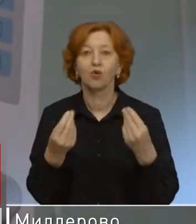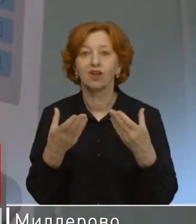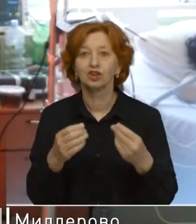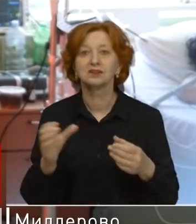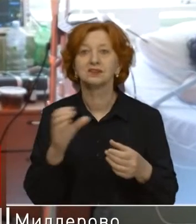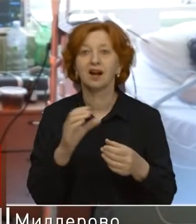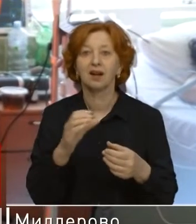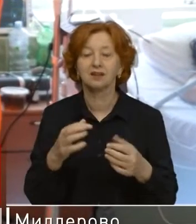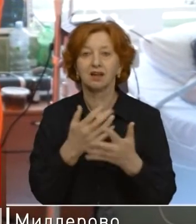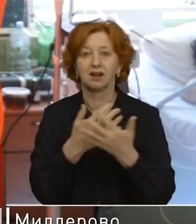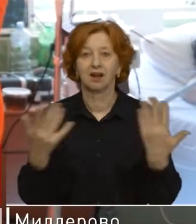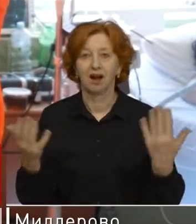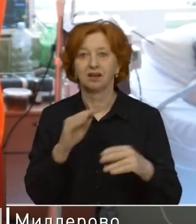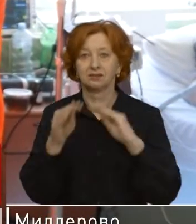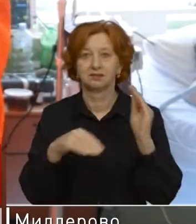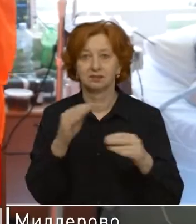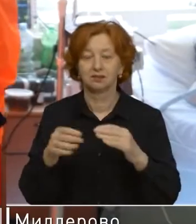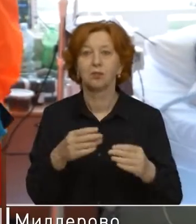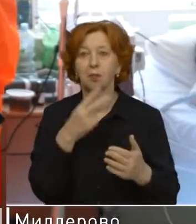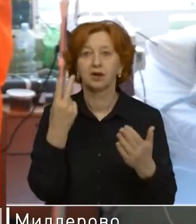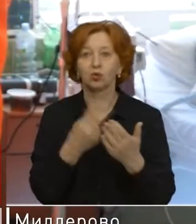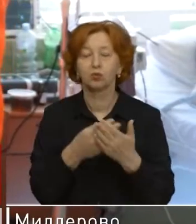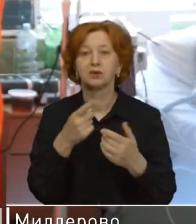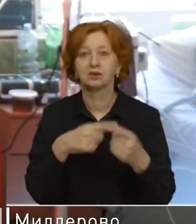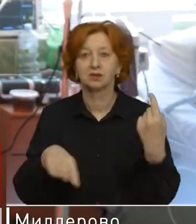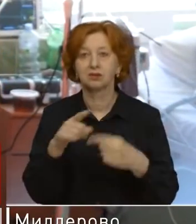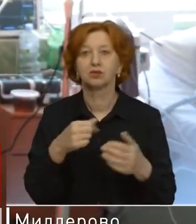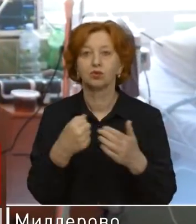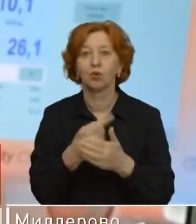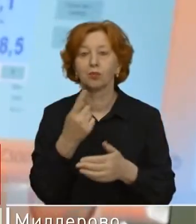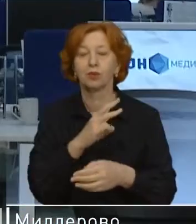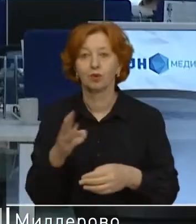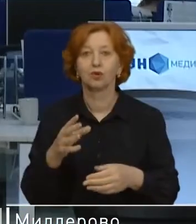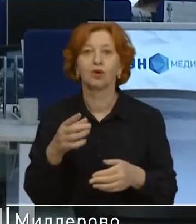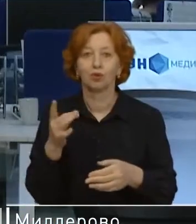стерилизаторов и диссредств Целинской ЦРБ предусмотрено 5,3 миллиона рублей.